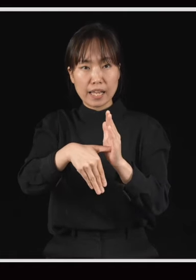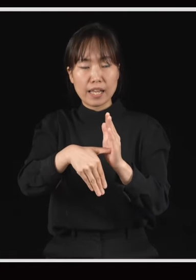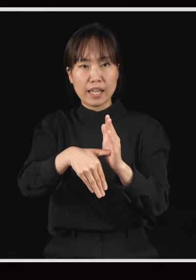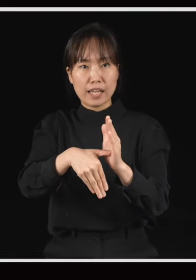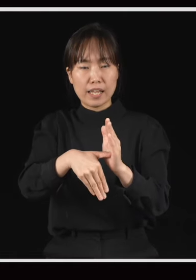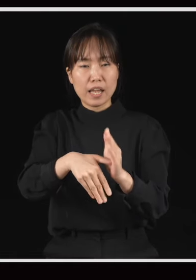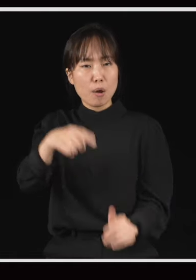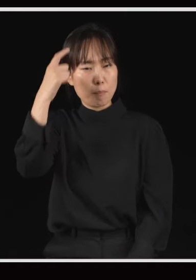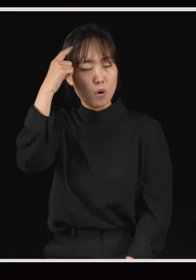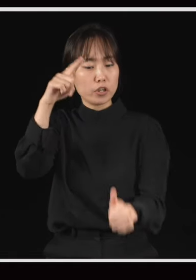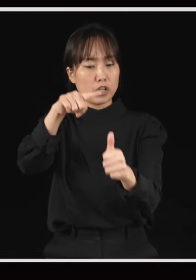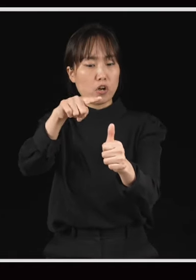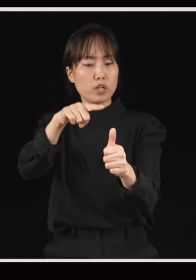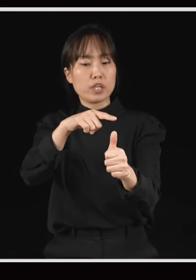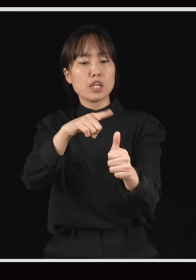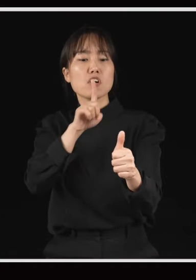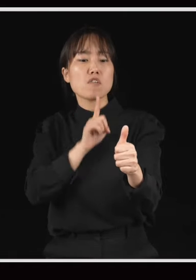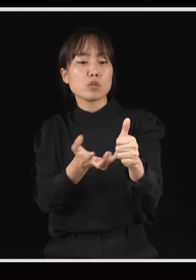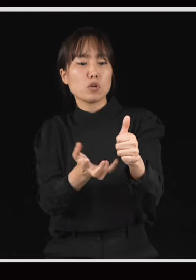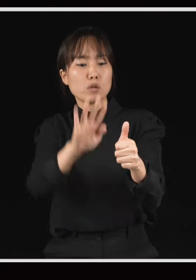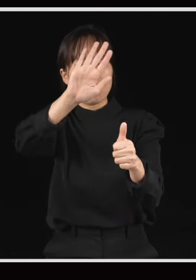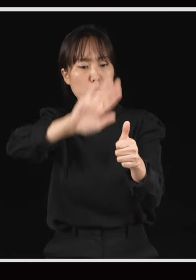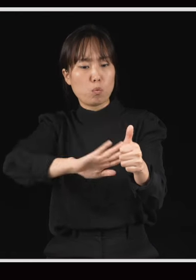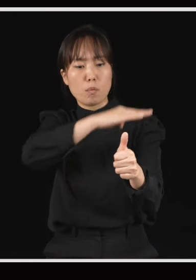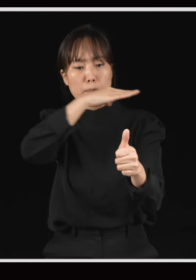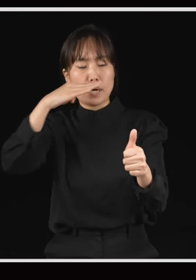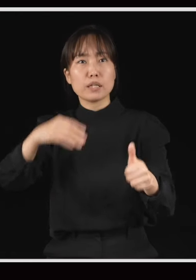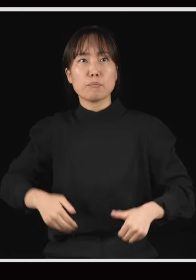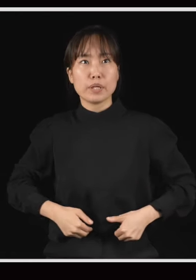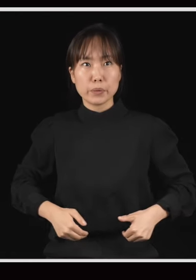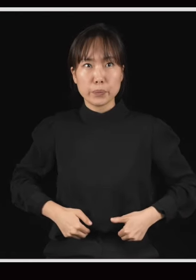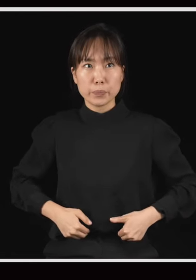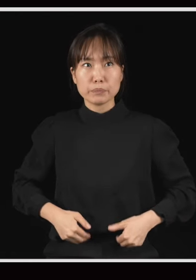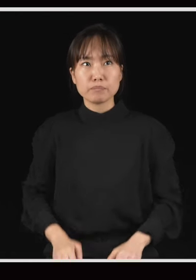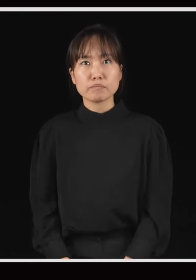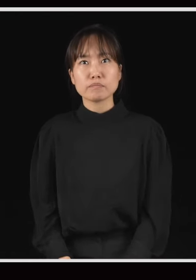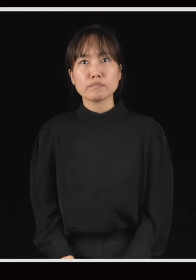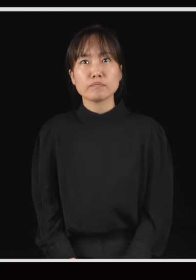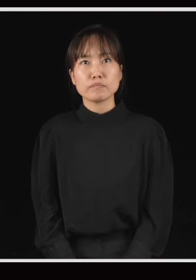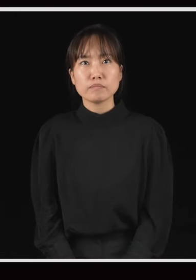되고, 앉는 뼈와 정수리가 일직선이 되게 앉으셔야 됩니다.